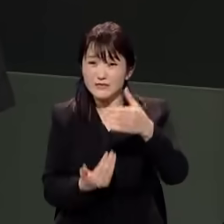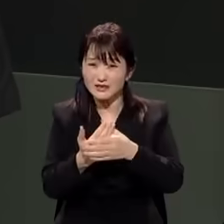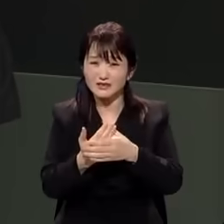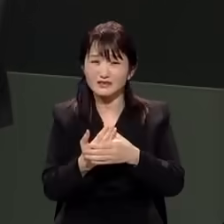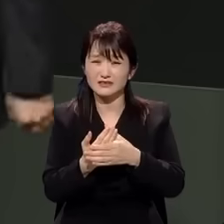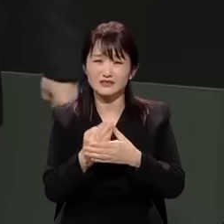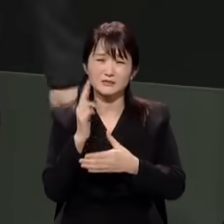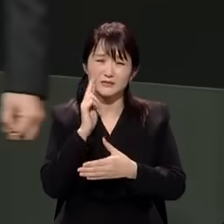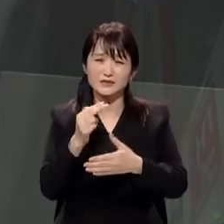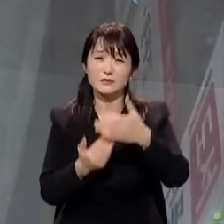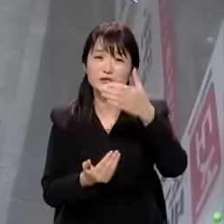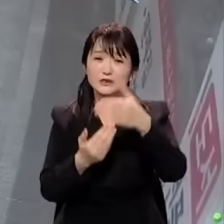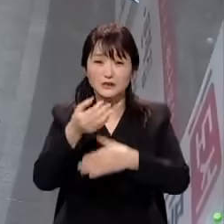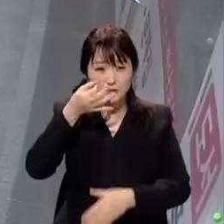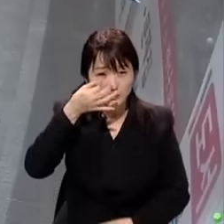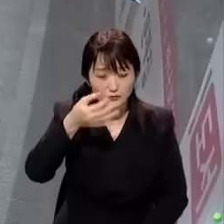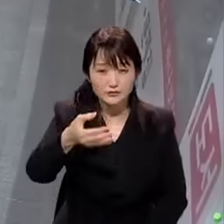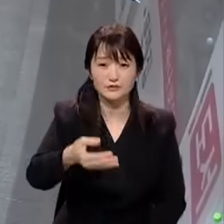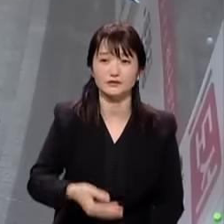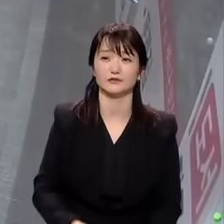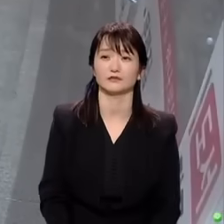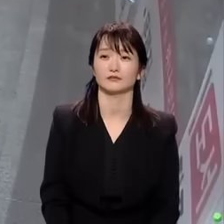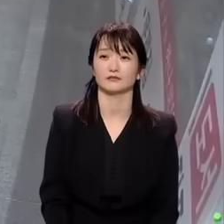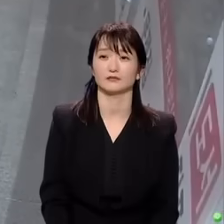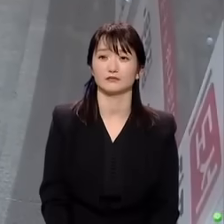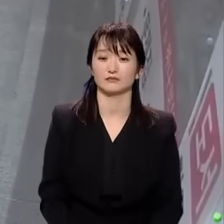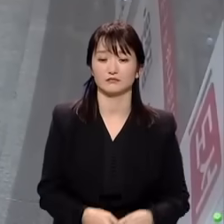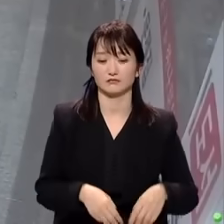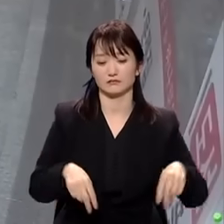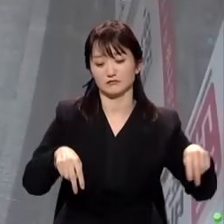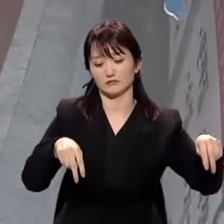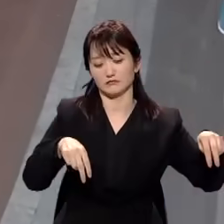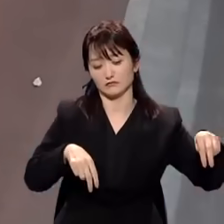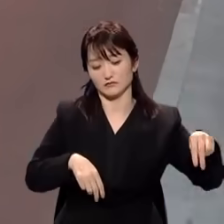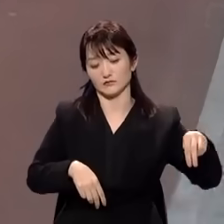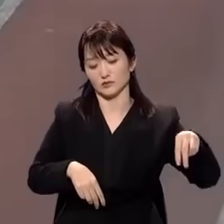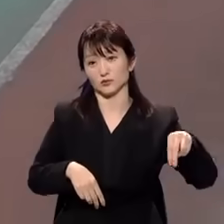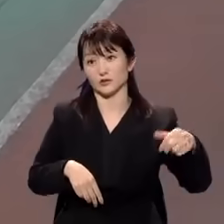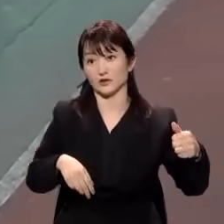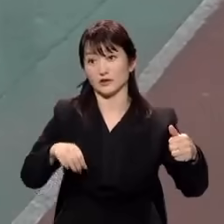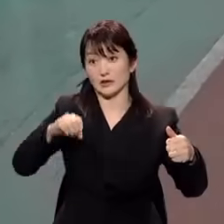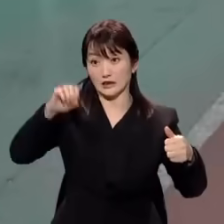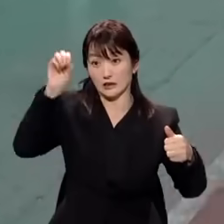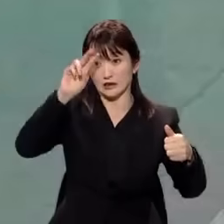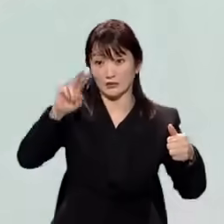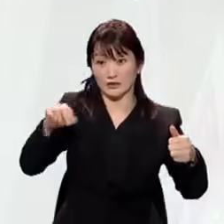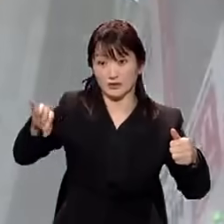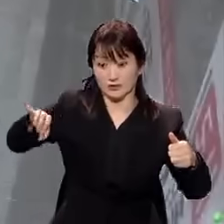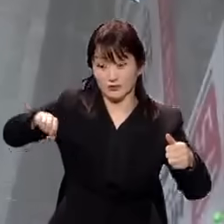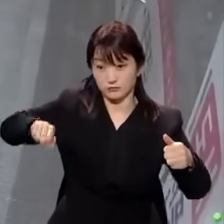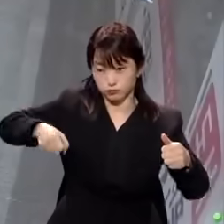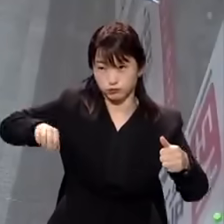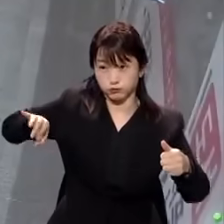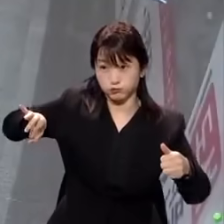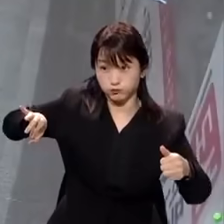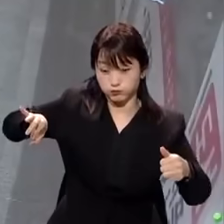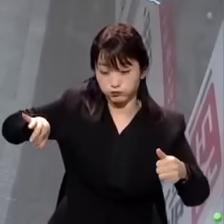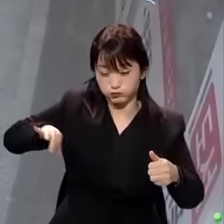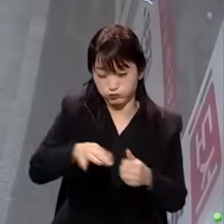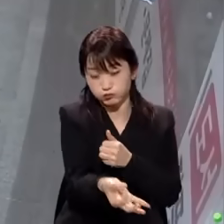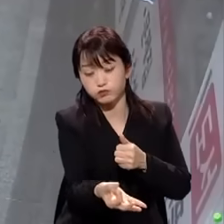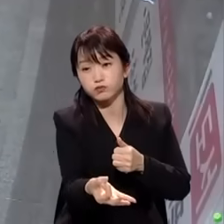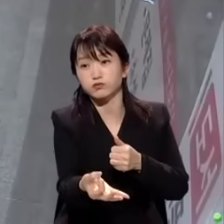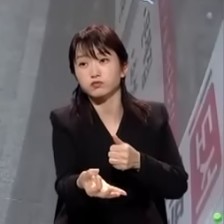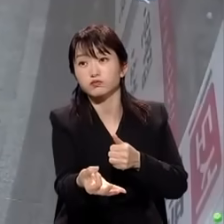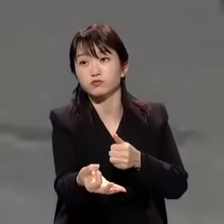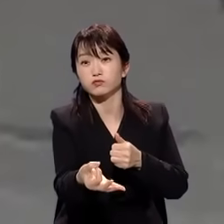영상으로 만나보시죠. 자, 보행자가 횡단보도를 건너는데 아유 깜짝이야. 오토바이가 그냥 아이고